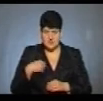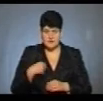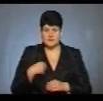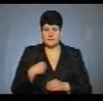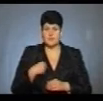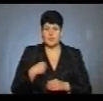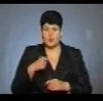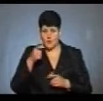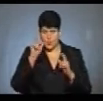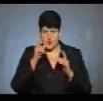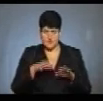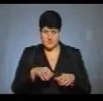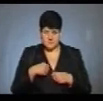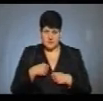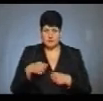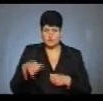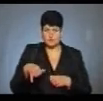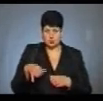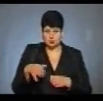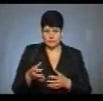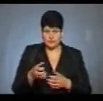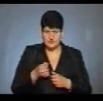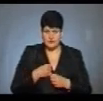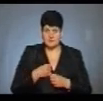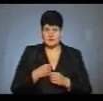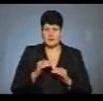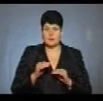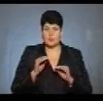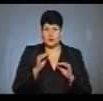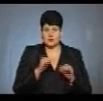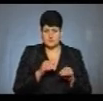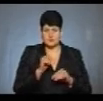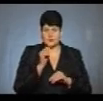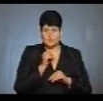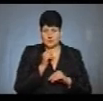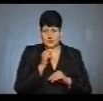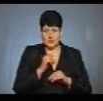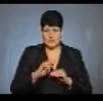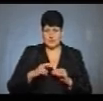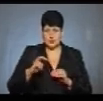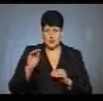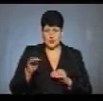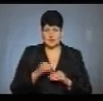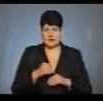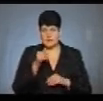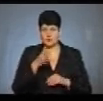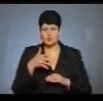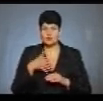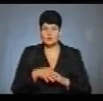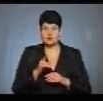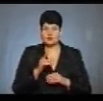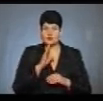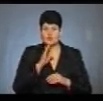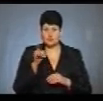ті окуляри, і ту сумочку і положив туди, вон там, на сходи. Я не можу зрозуміти, чого жінку